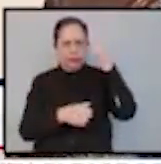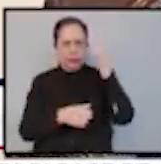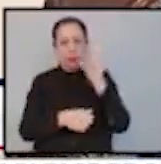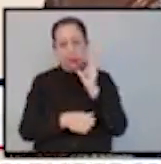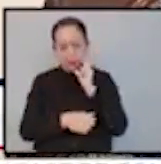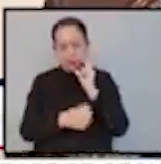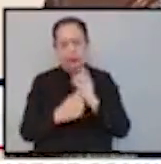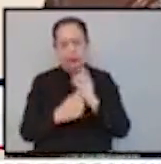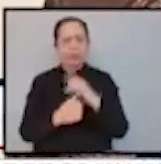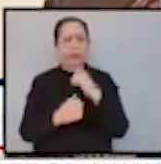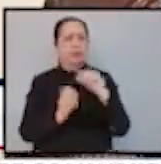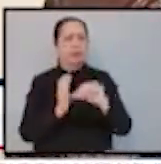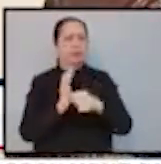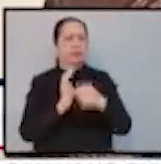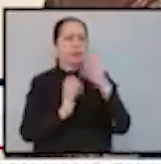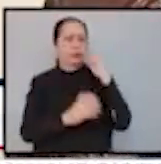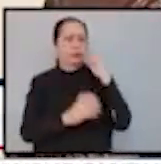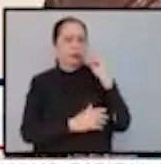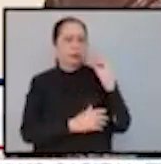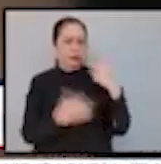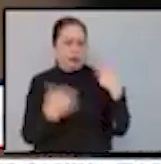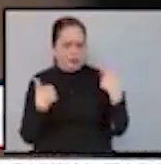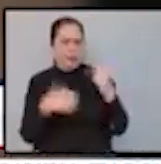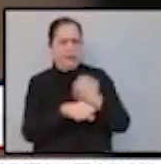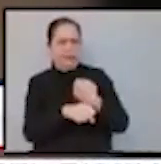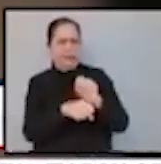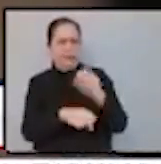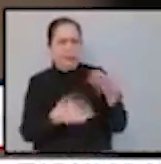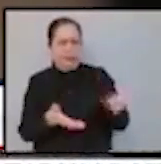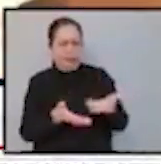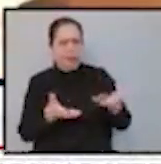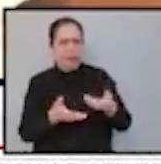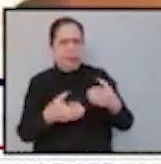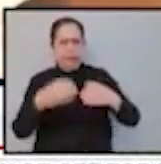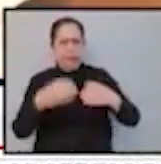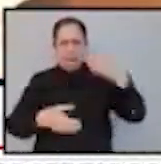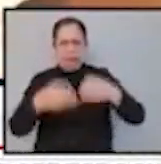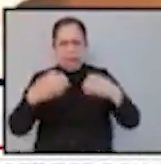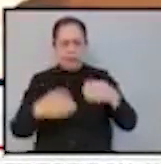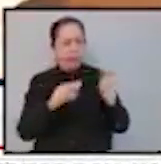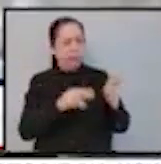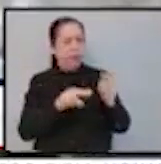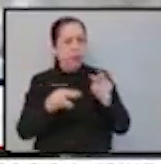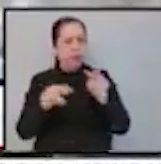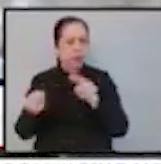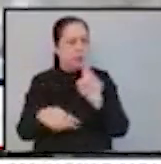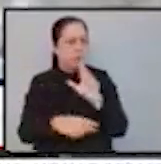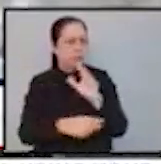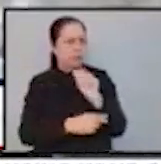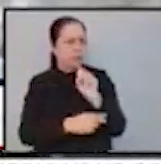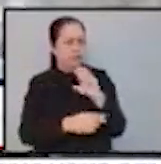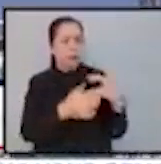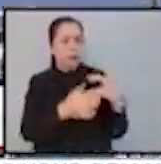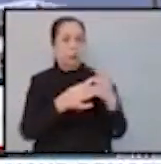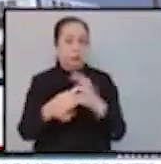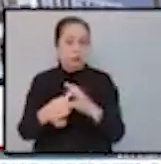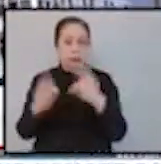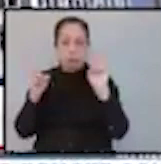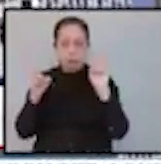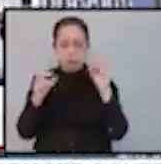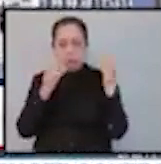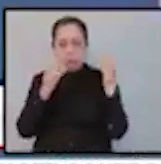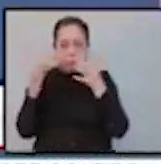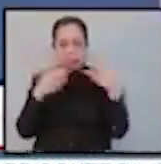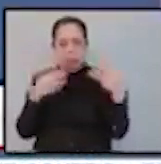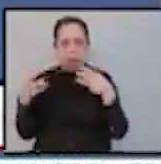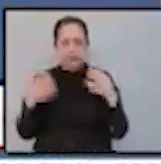ni Remulla, gumagana naman ang justice system sa bansa at tinututukan nila ang mga kasong may kaugnayan sa drug war, kaya't hindi na dapat